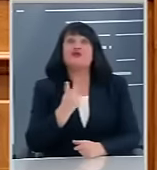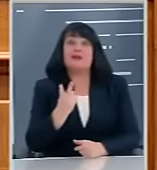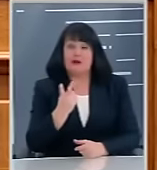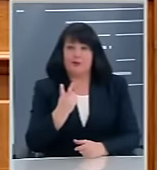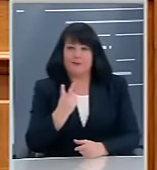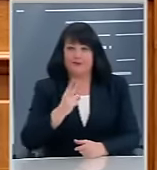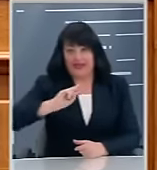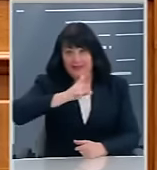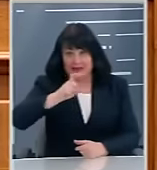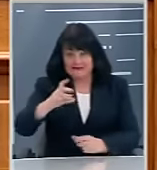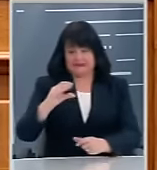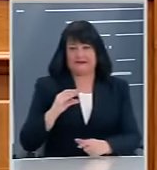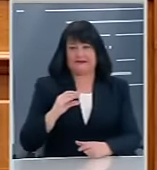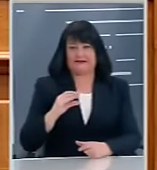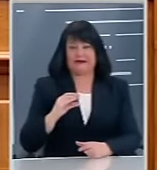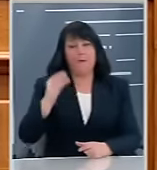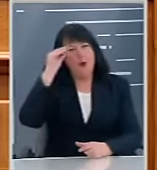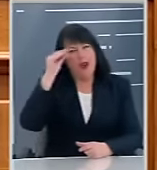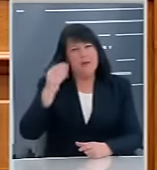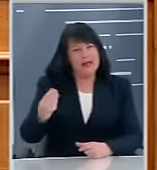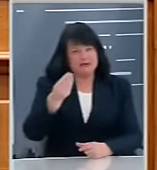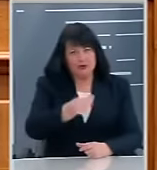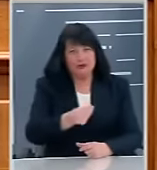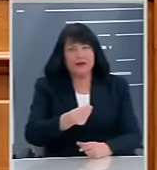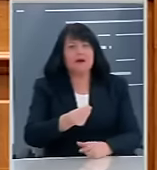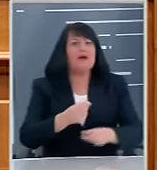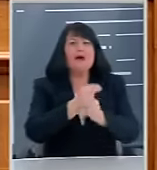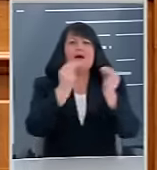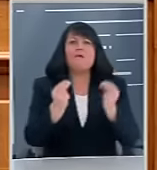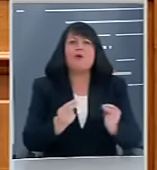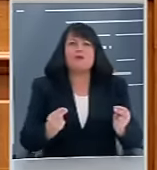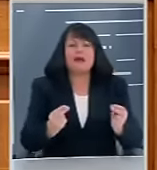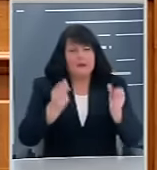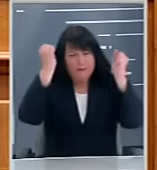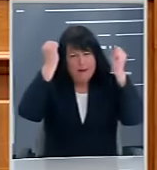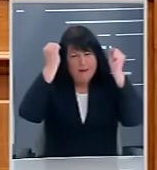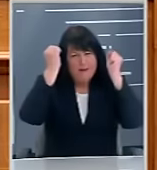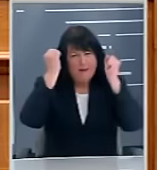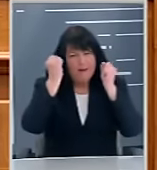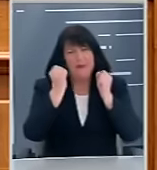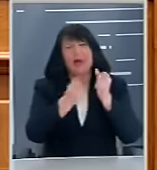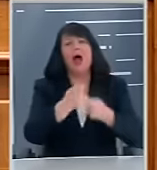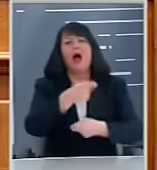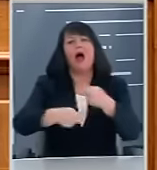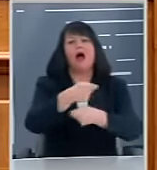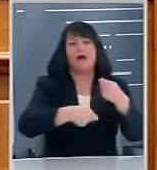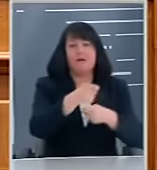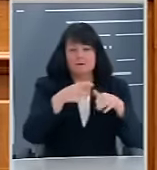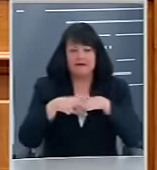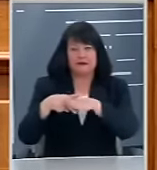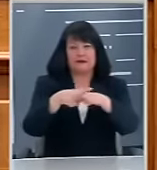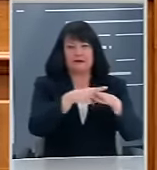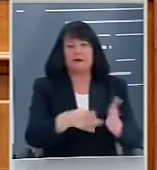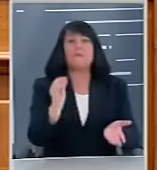δισεκατομμύρια κόκκινα δάνεια από την κυβέρνηση του Κώστα Καραμαλή, θα επέρχεται η πλήρη καταστροφή της αγοράς και των τραπεζών, οι οποίες θα ήθελαν και